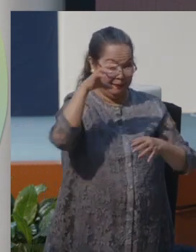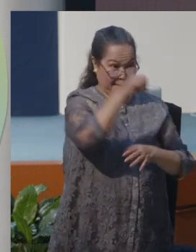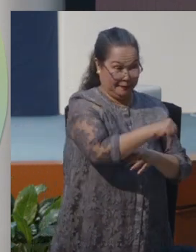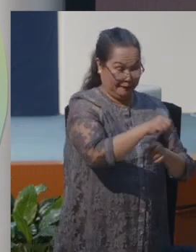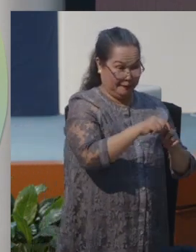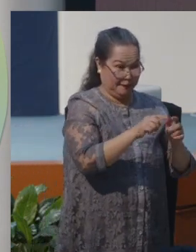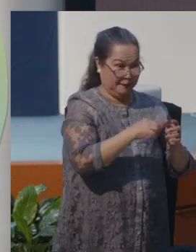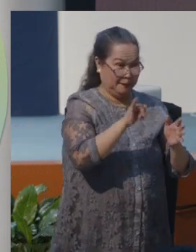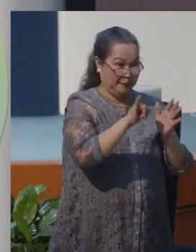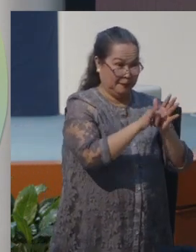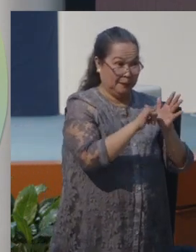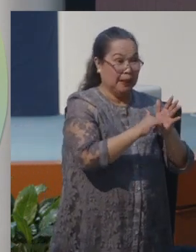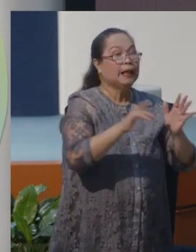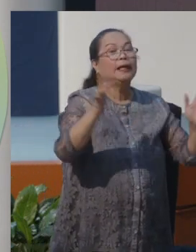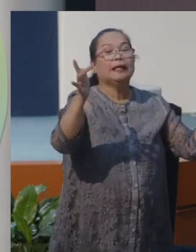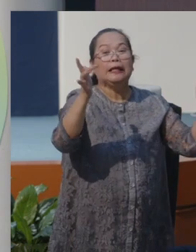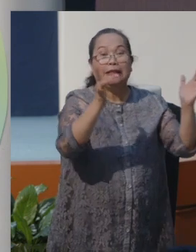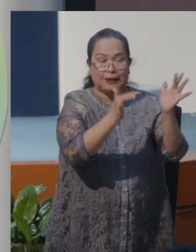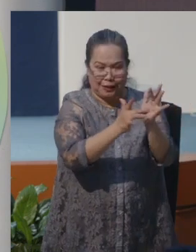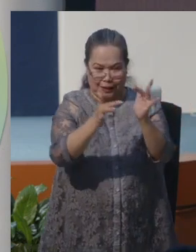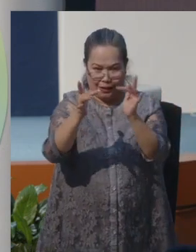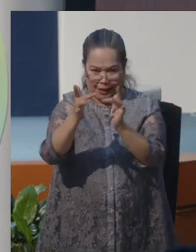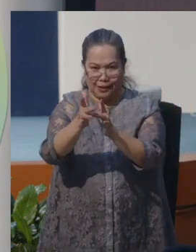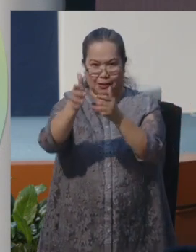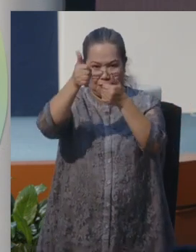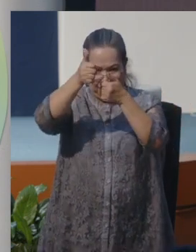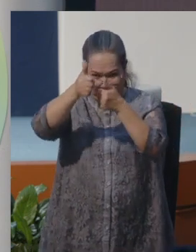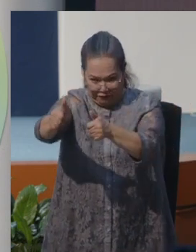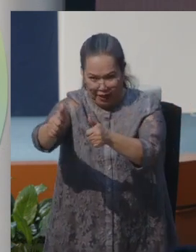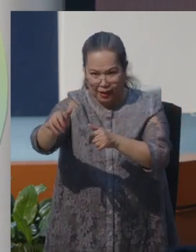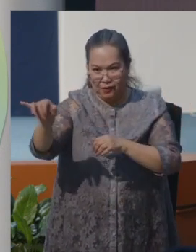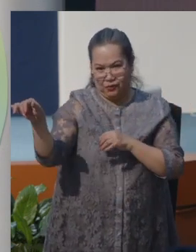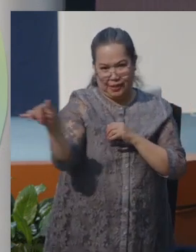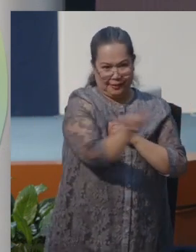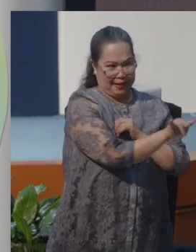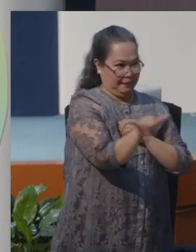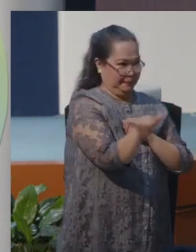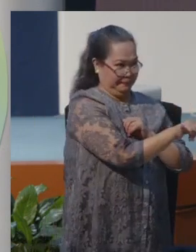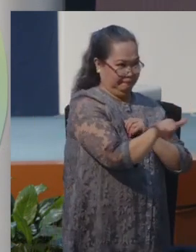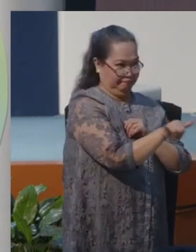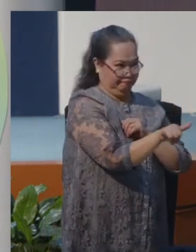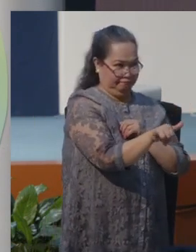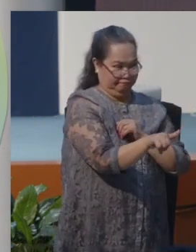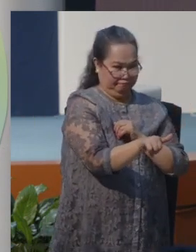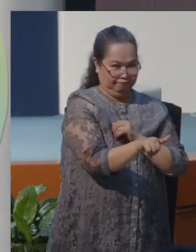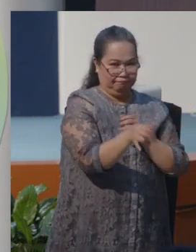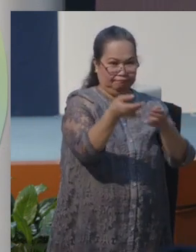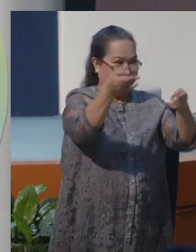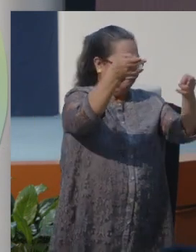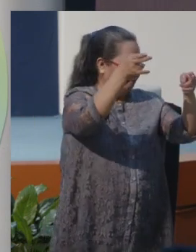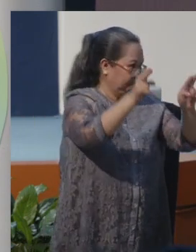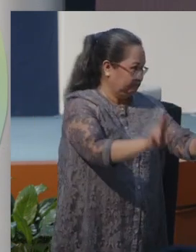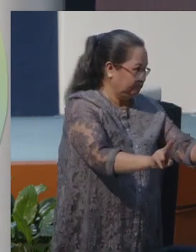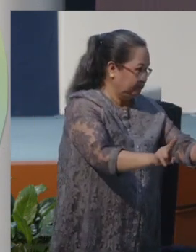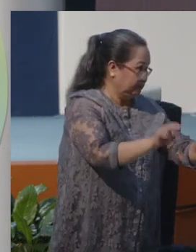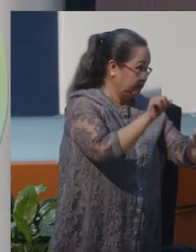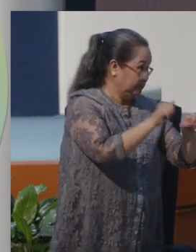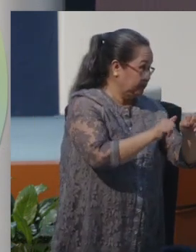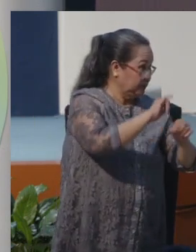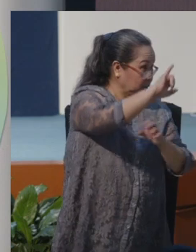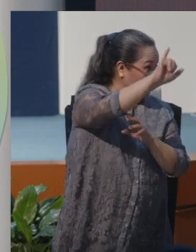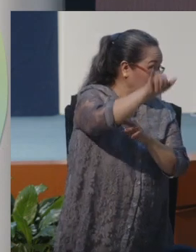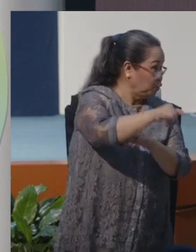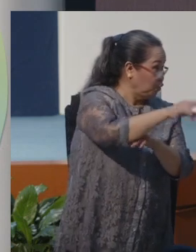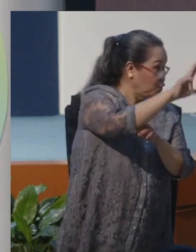Yun ang kinote ni Jesus sa John 13:18. Yun yung scripture that had to be fulfilled. Kung si Judas